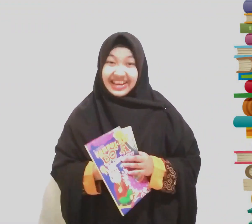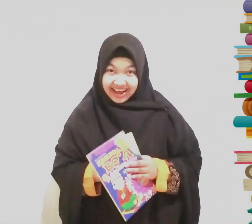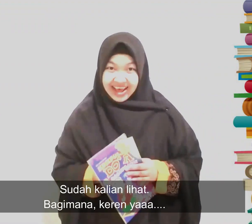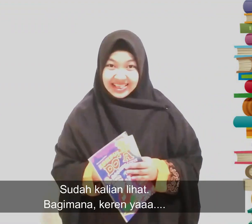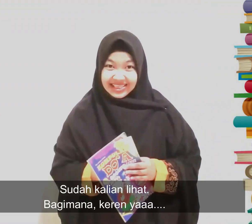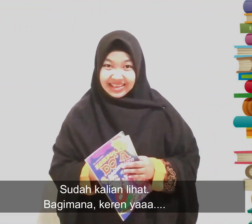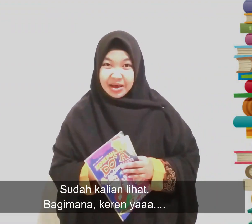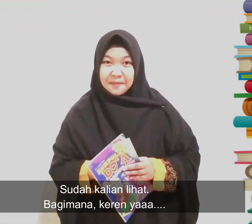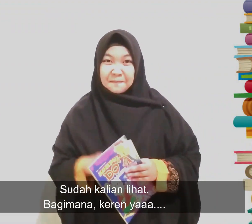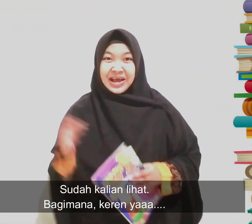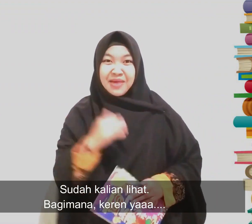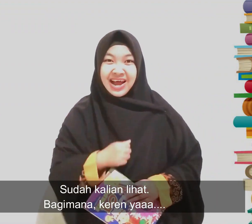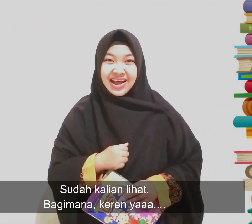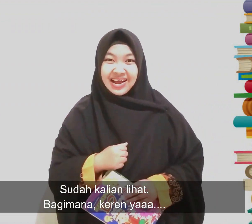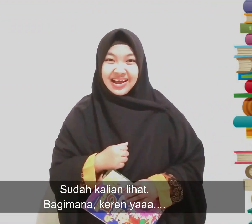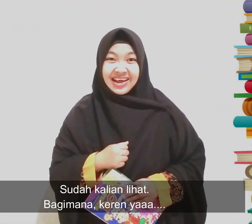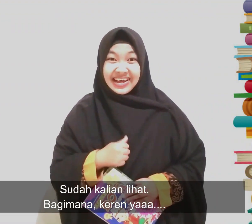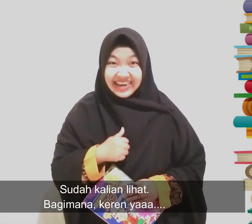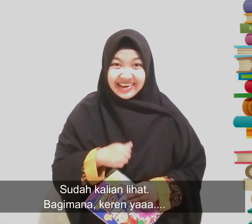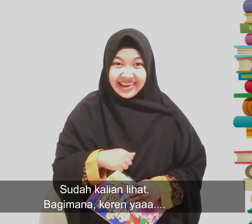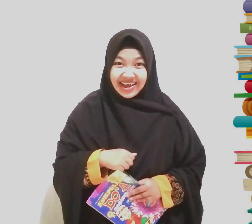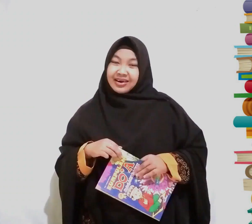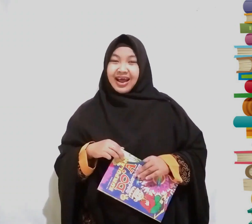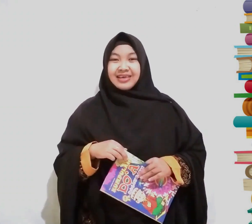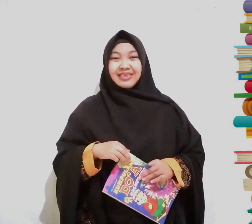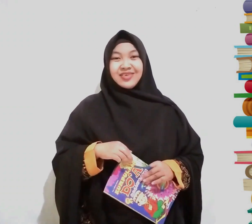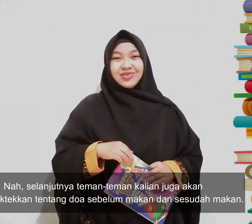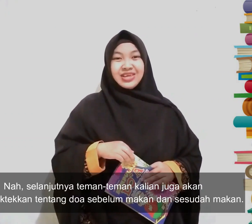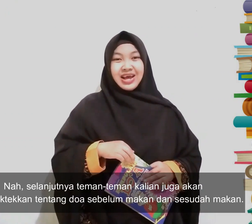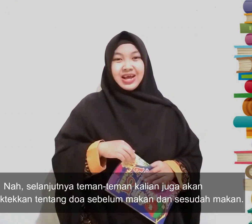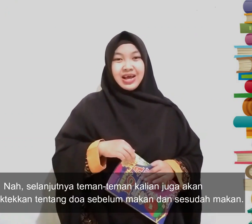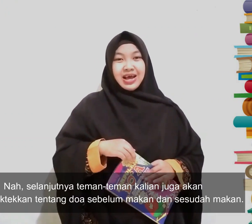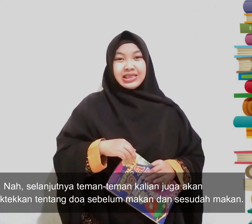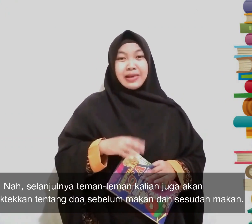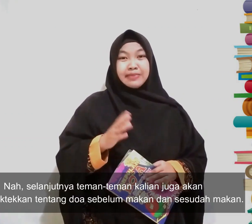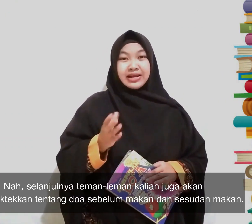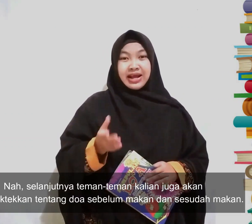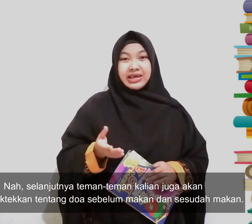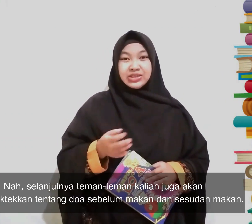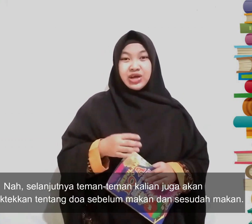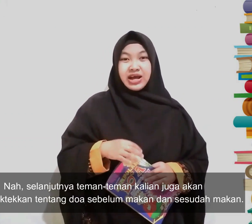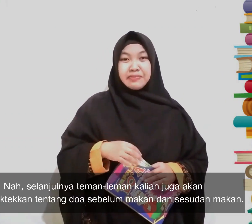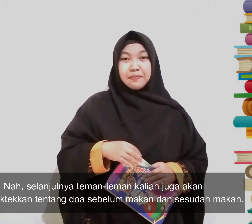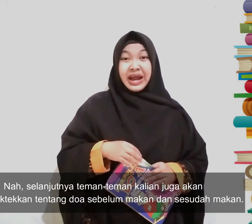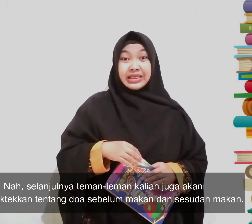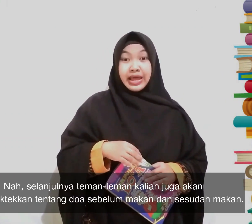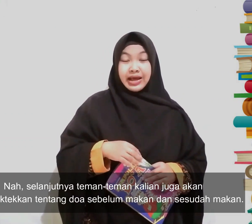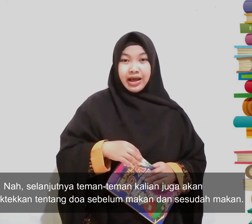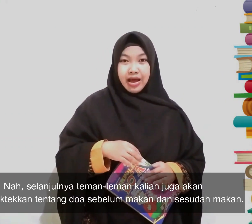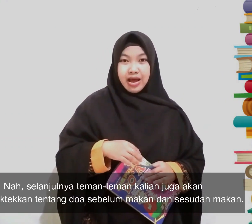Sudah kalian lihat? Bagaimana? Keren ya? Nah, selanjutnya teman-teman kalian juga